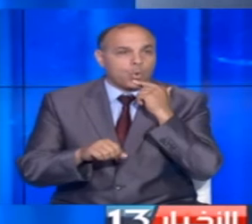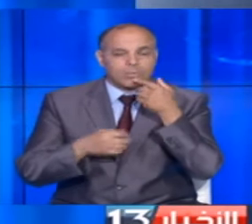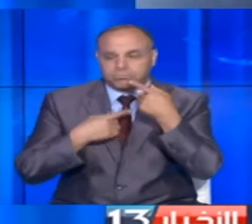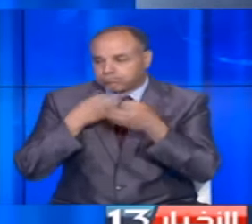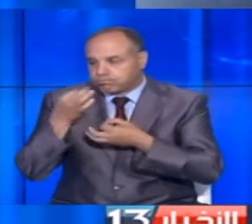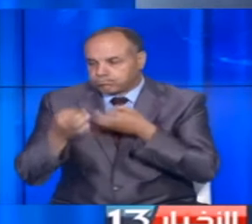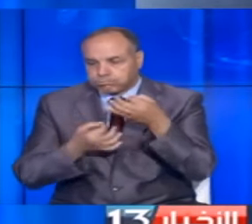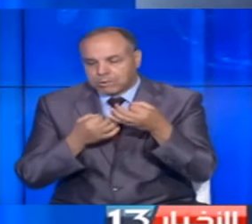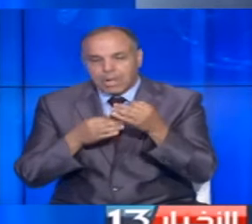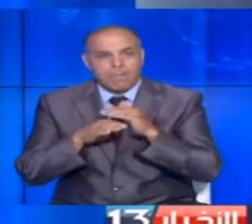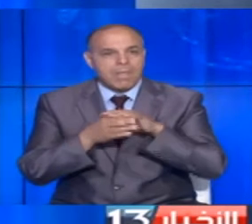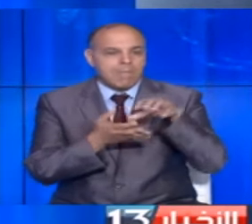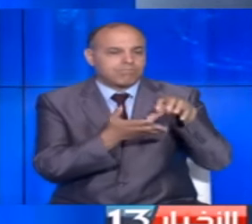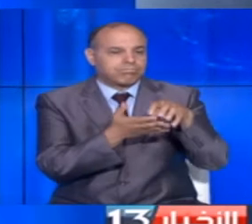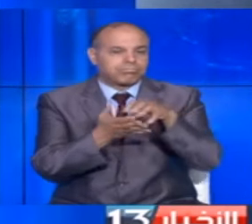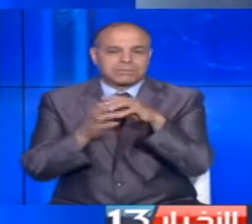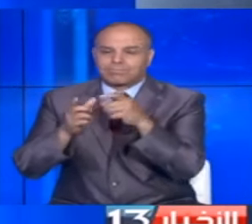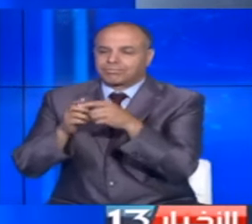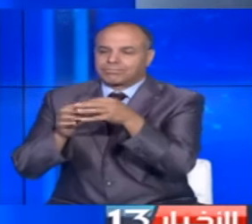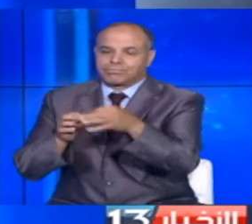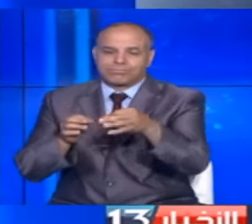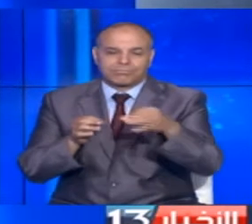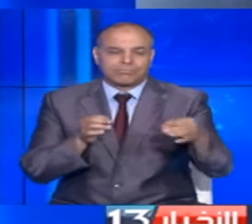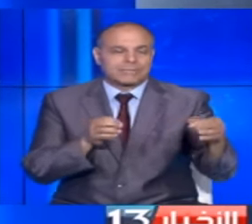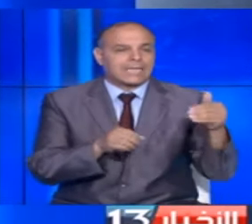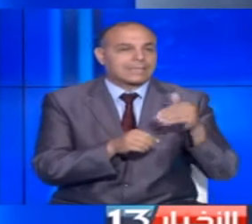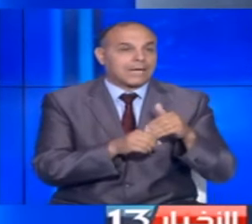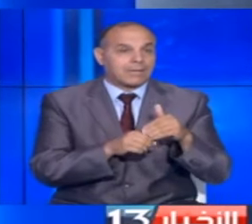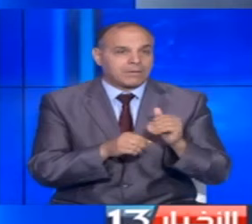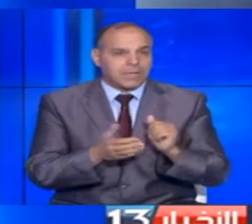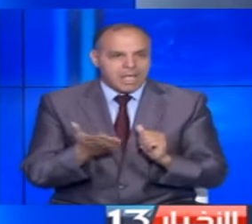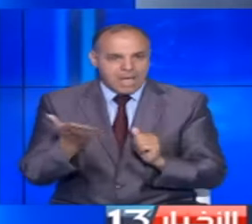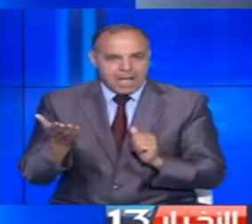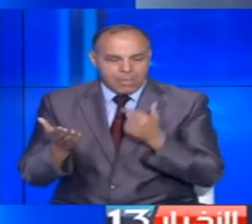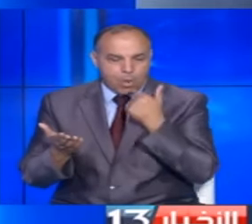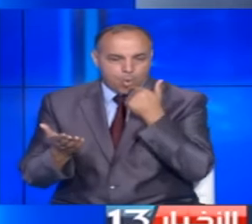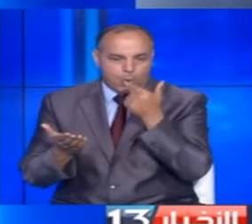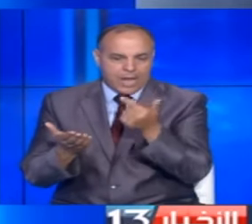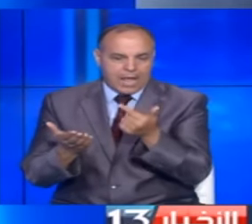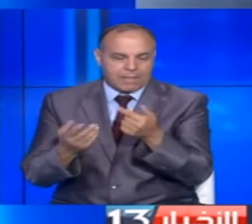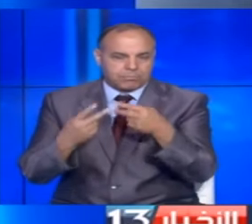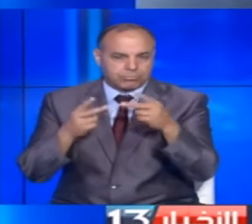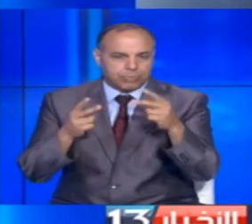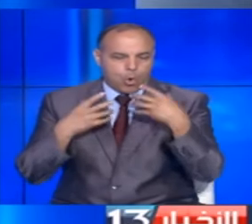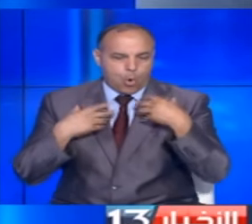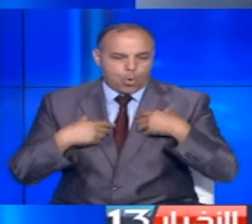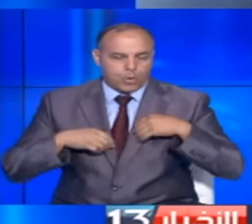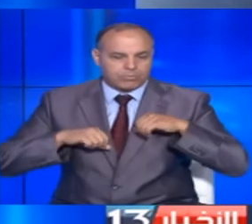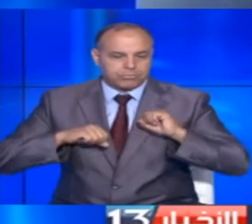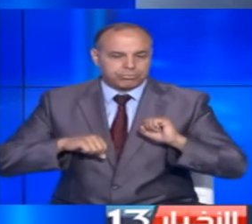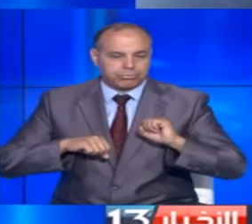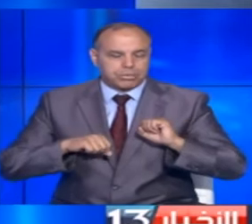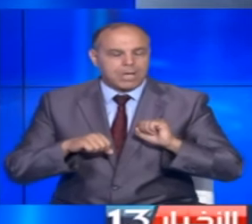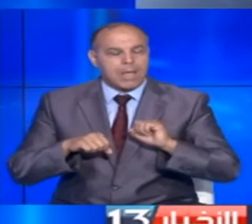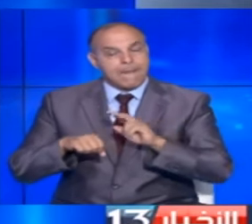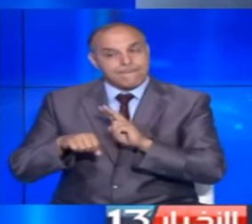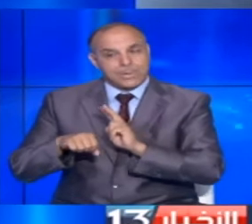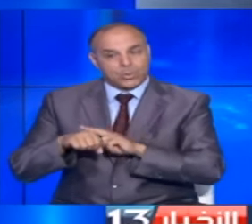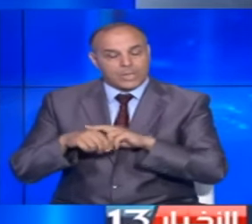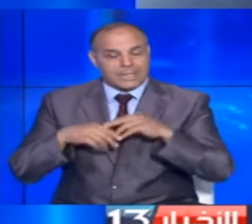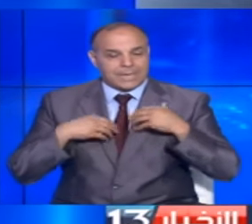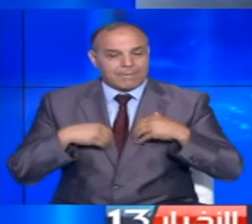في مقرات الهيئات الفرعيه للانتخابات تم على اثرها وفق عضو الهيئه انيس الجربوعي